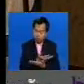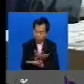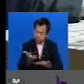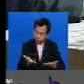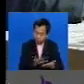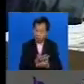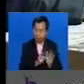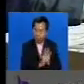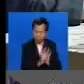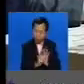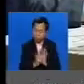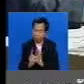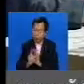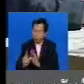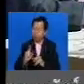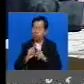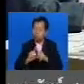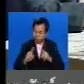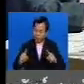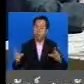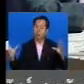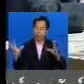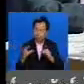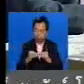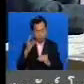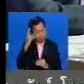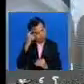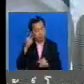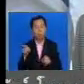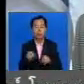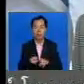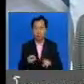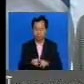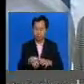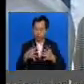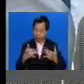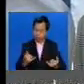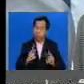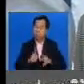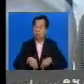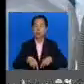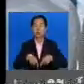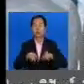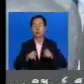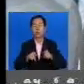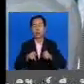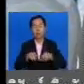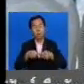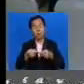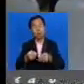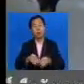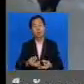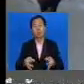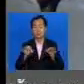ที่ถูกยุบนักวิชาการและอดีตส.ส.ร.ปี40เห็นตรงกันว่าขณะนี้ประชาชนบางส่วนให้ความสำคัญกับการต่